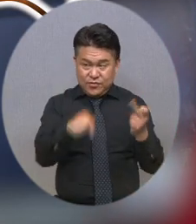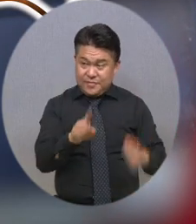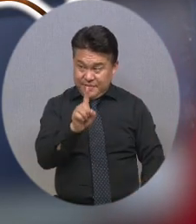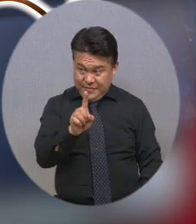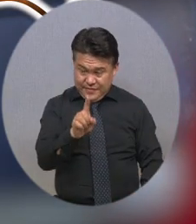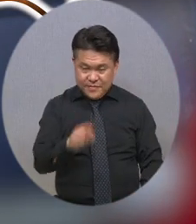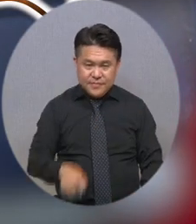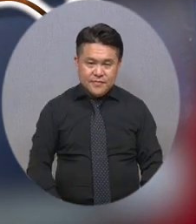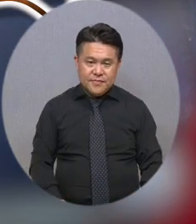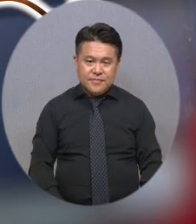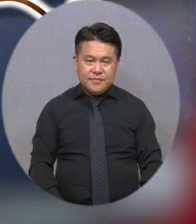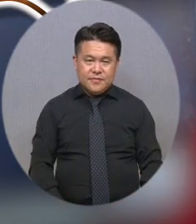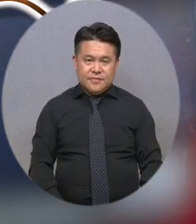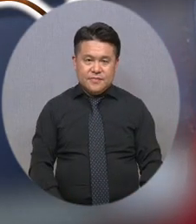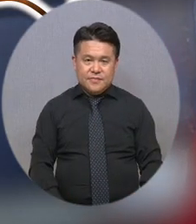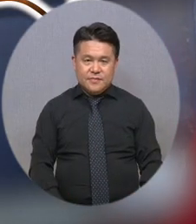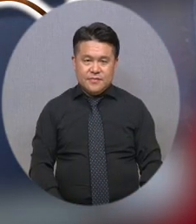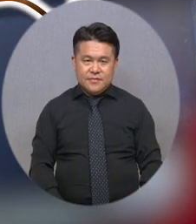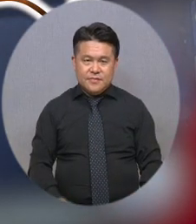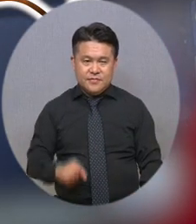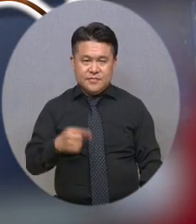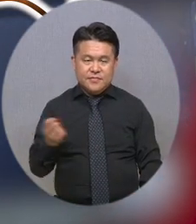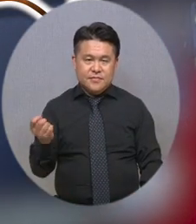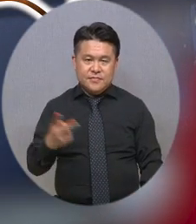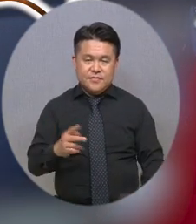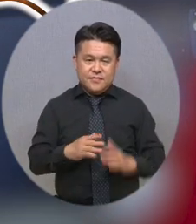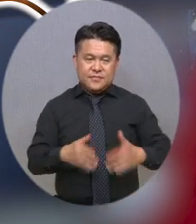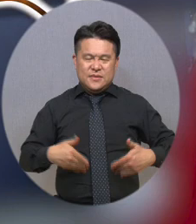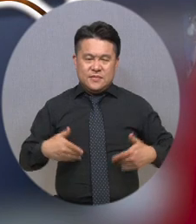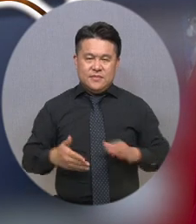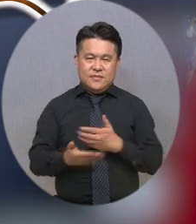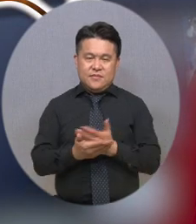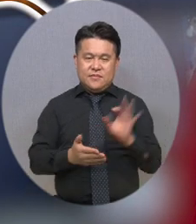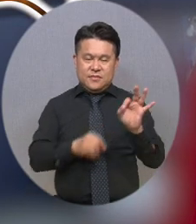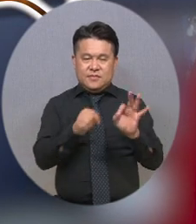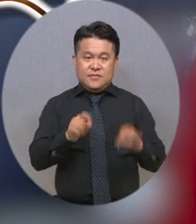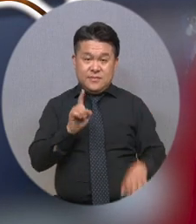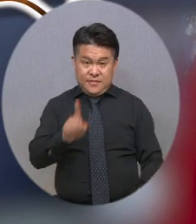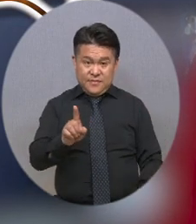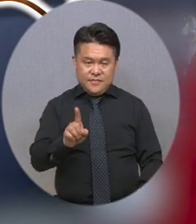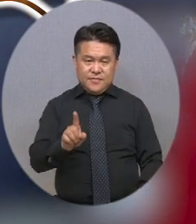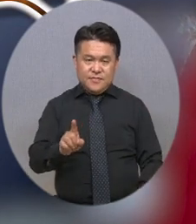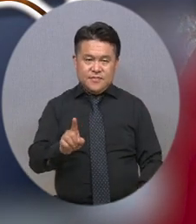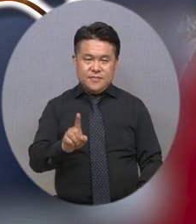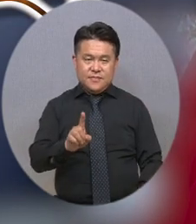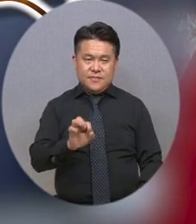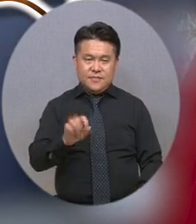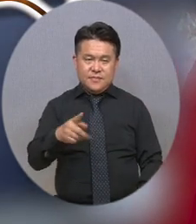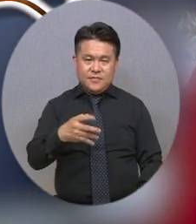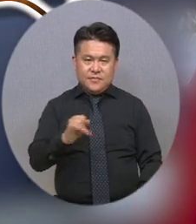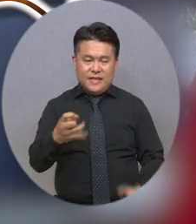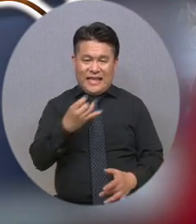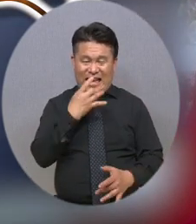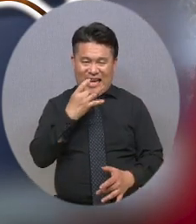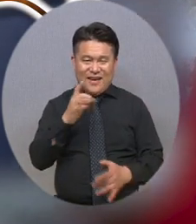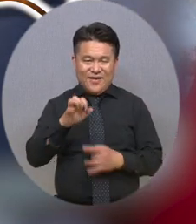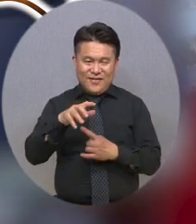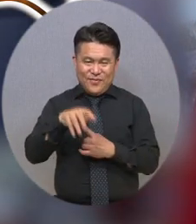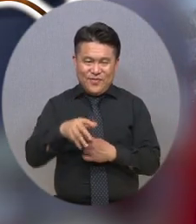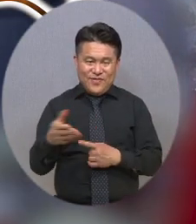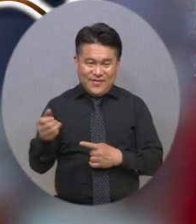대한민국의 12대 브랜드의 하나, 그 다음에 전라남도의 10대 브랜드의 하나인 아르미 쌀과 표고를